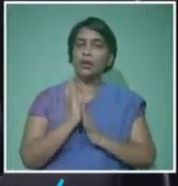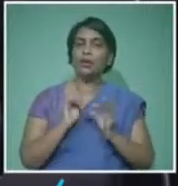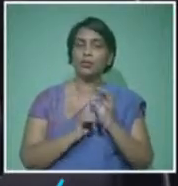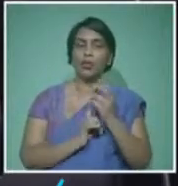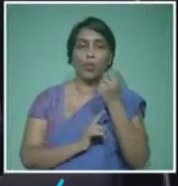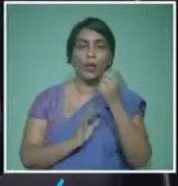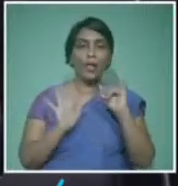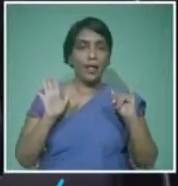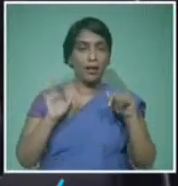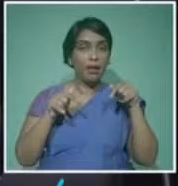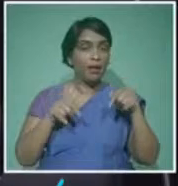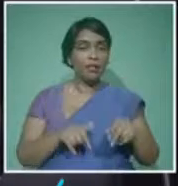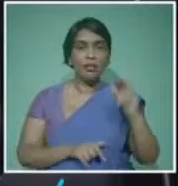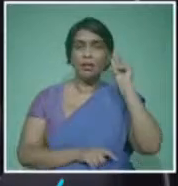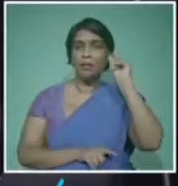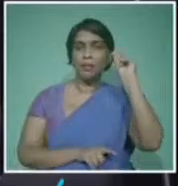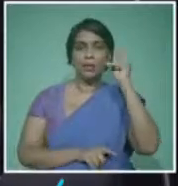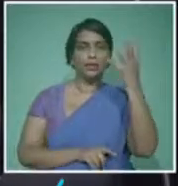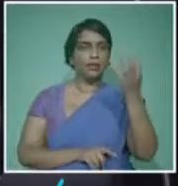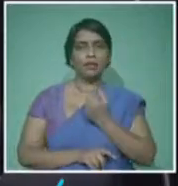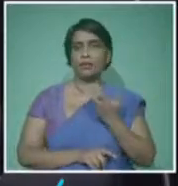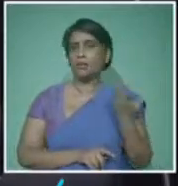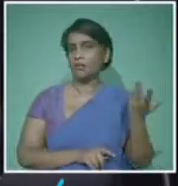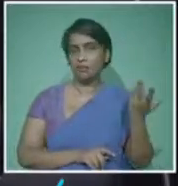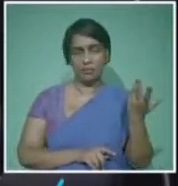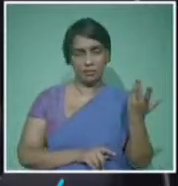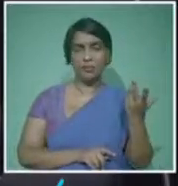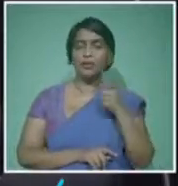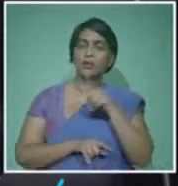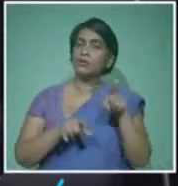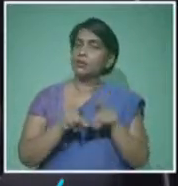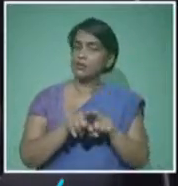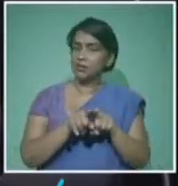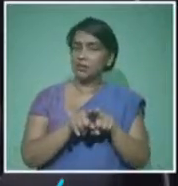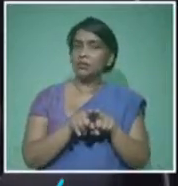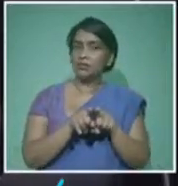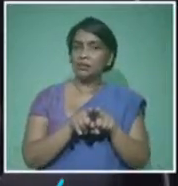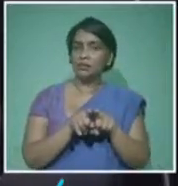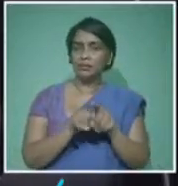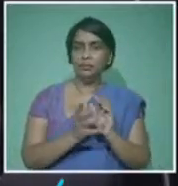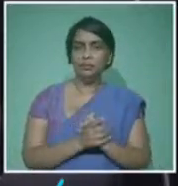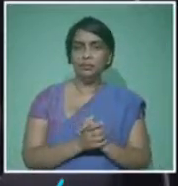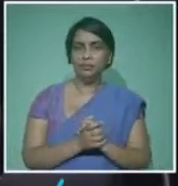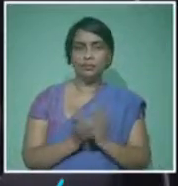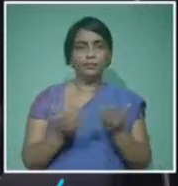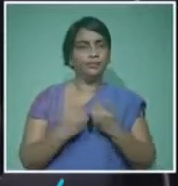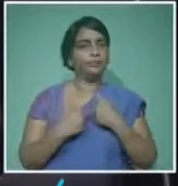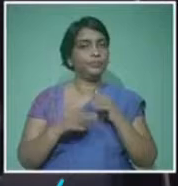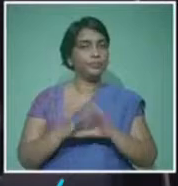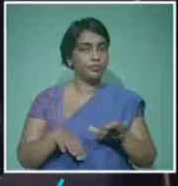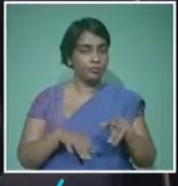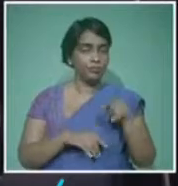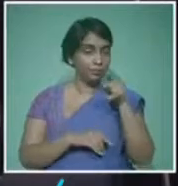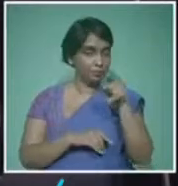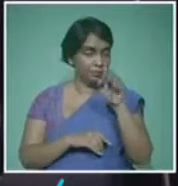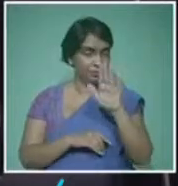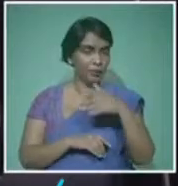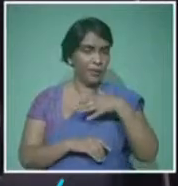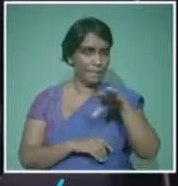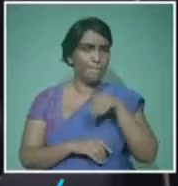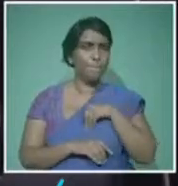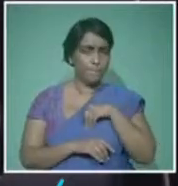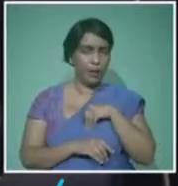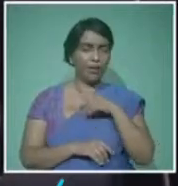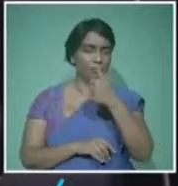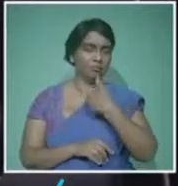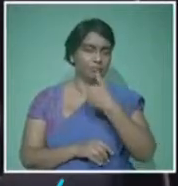රුපියල් 60කට අද දවසේ බිත්තරයක් ගන්නත් බෑ. ඉතින් එහෙම තත්ත්වයක් තුල අපේ දරුවන්ද ඔබතුමා පිළිගන්න ගැන මම